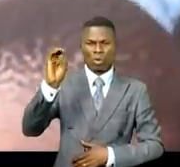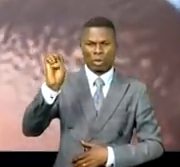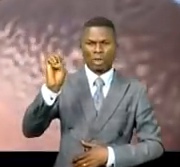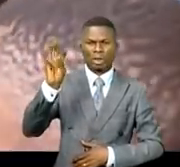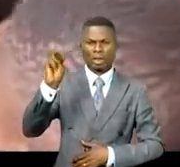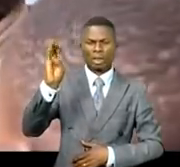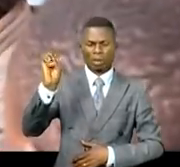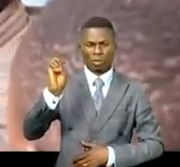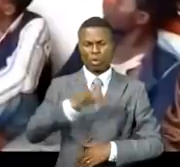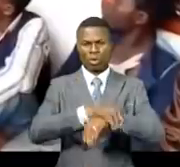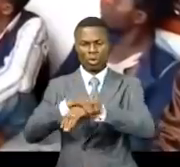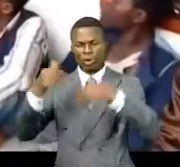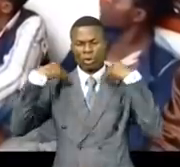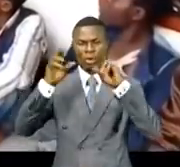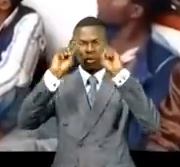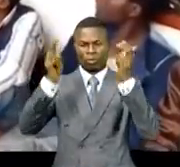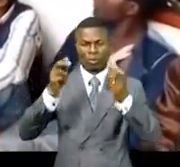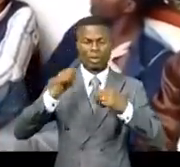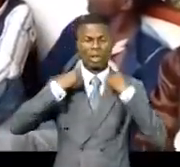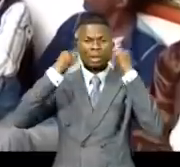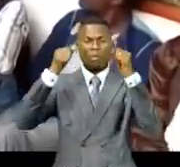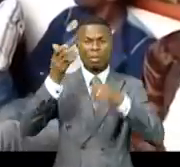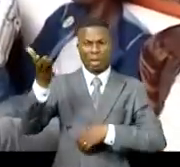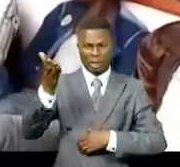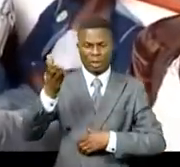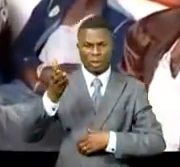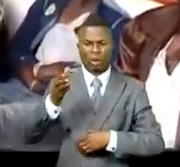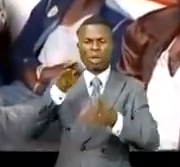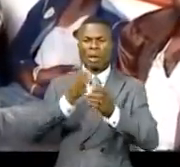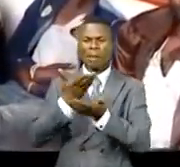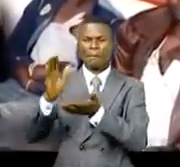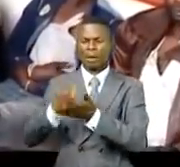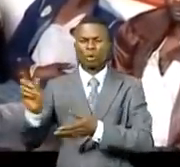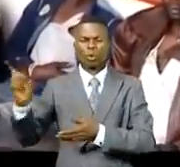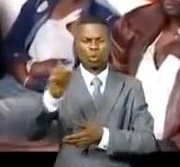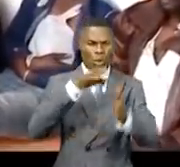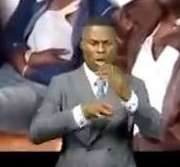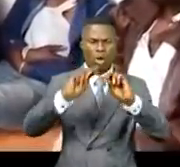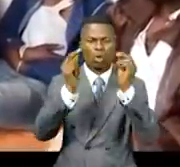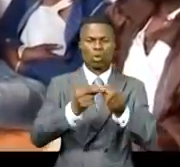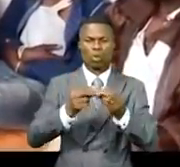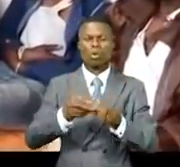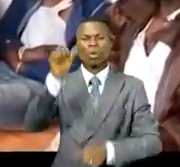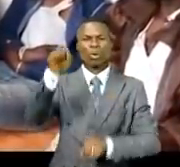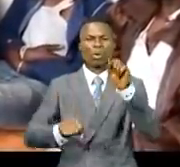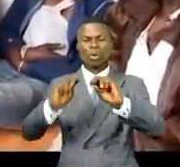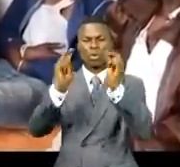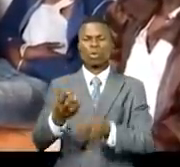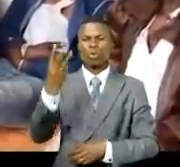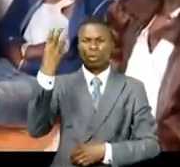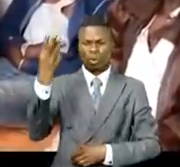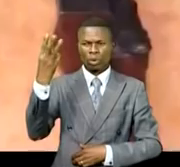de la ville. Ces présumés criminels qui se dissimulaient au sein de manifestants sont regroupés en trois groupes